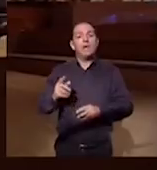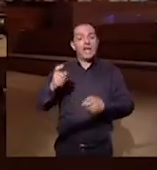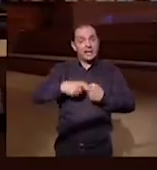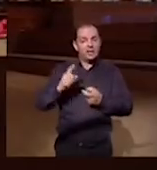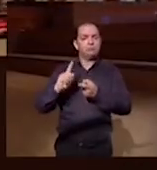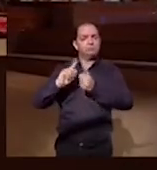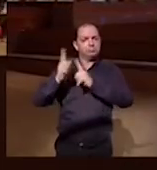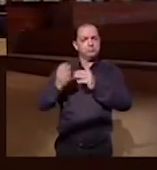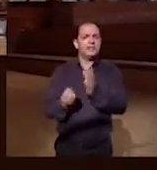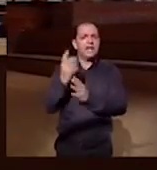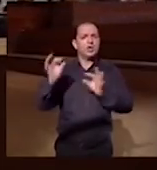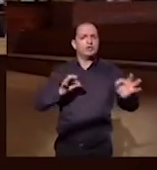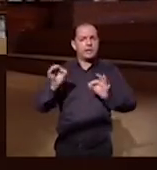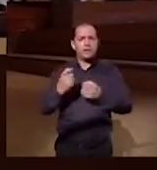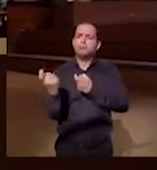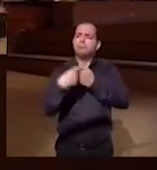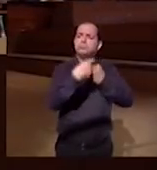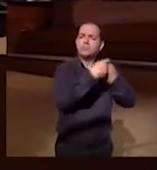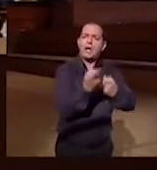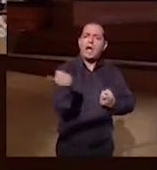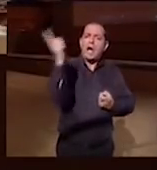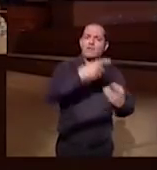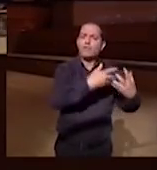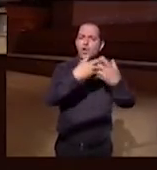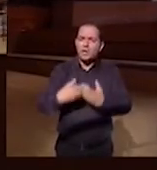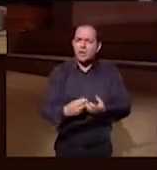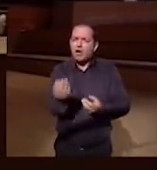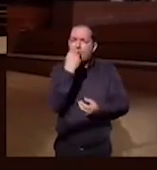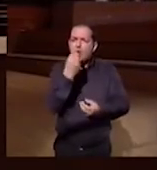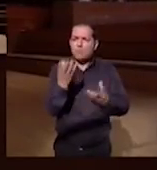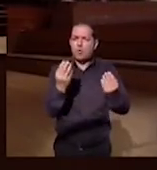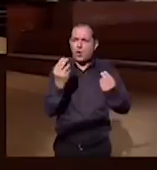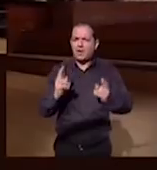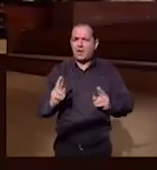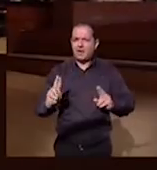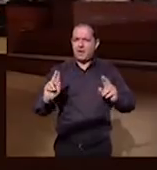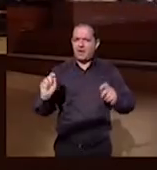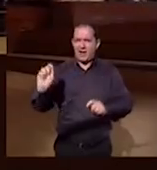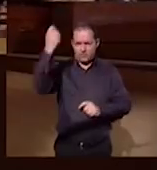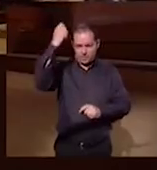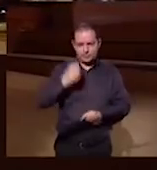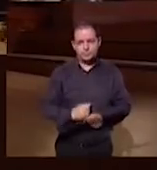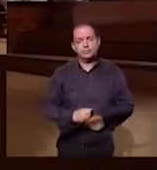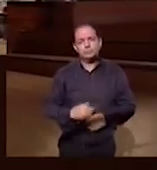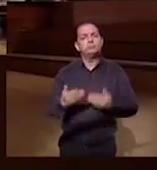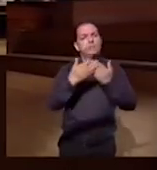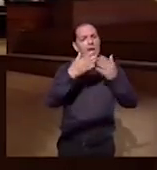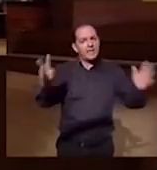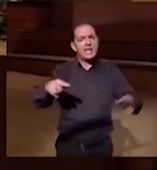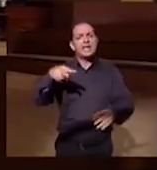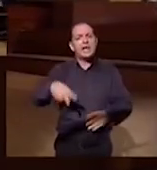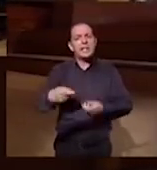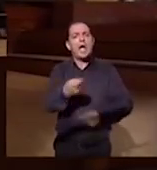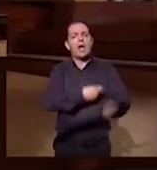συμβολέων με ενεργοβόρες βιομηχανίες. Προχωρά σήμερα το άνοιγμα της λιανικής αγοράς ηλεκτρικής